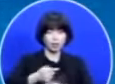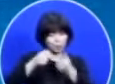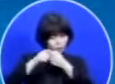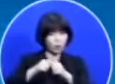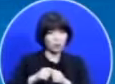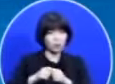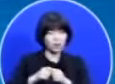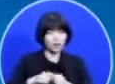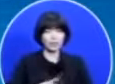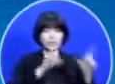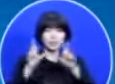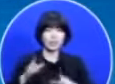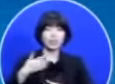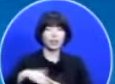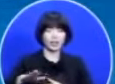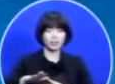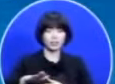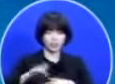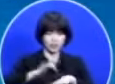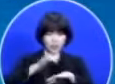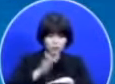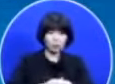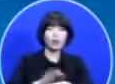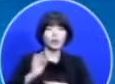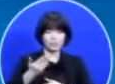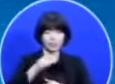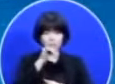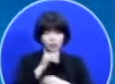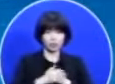그렇게 살아가는 것이 아주 습성 화 되어 줘 있더라구요